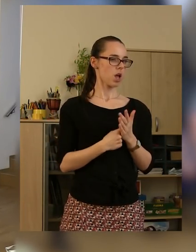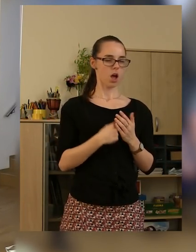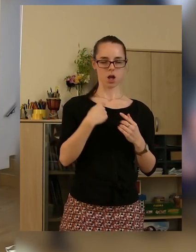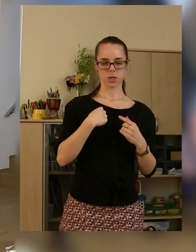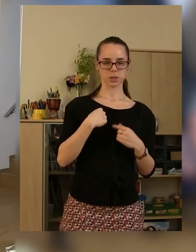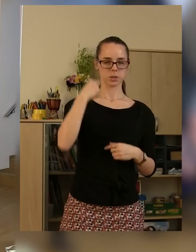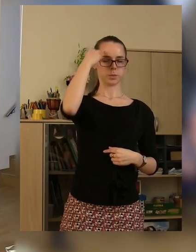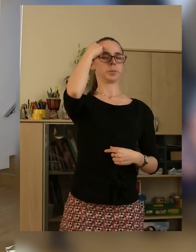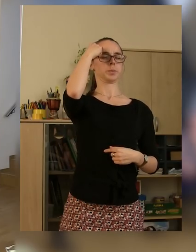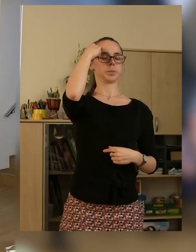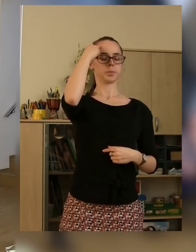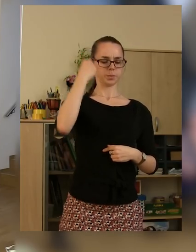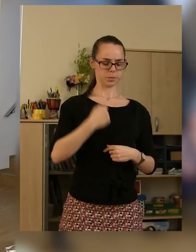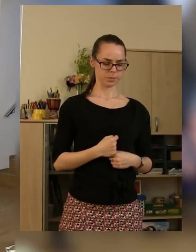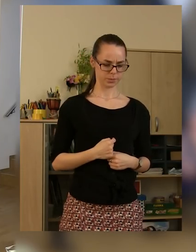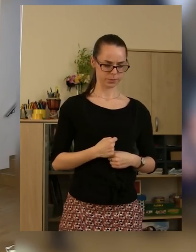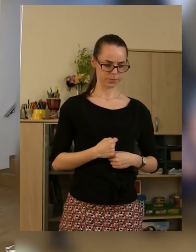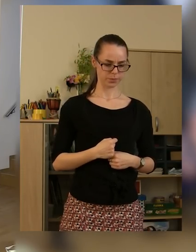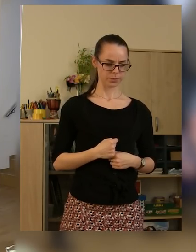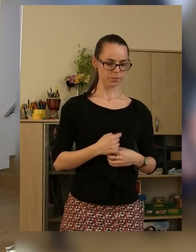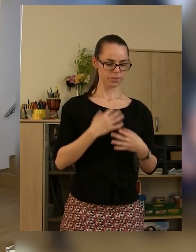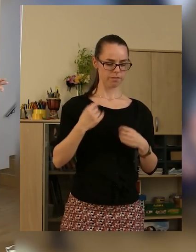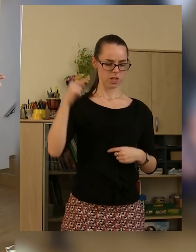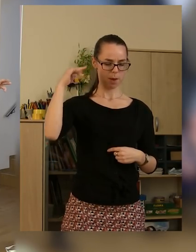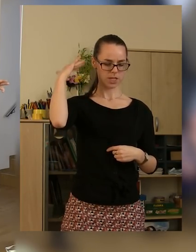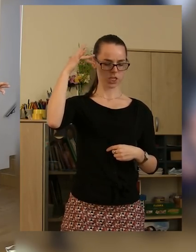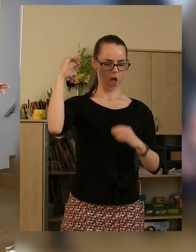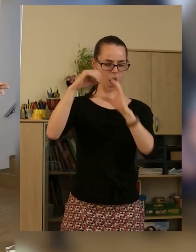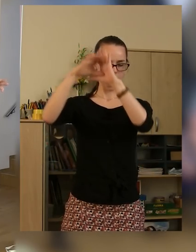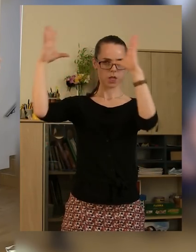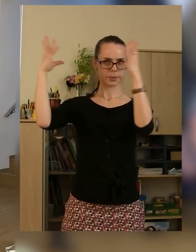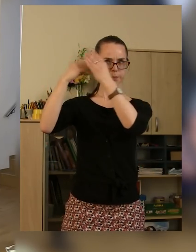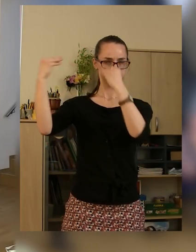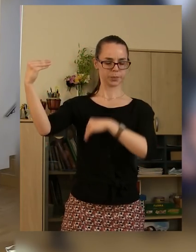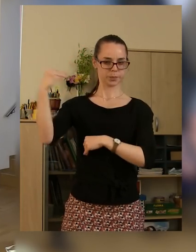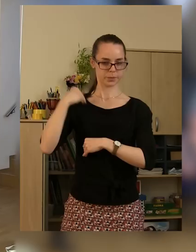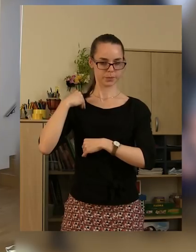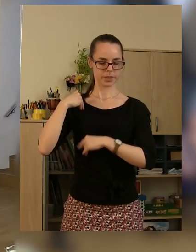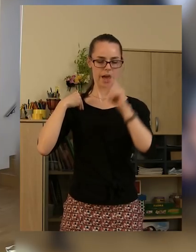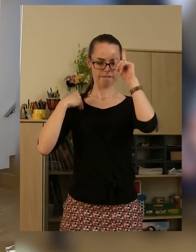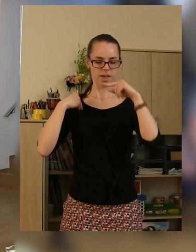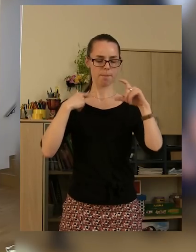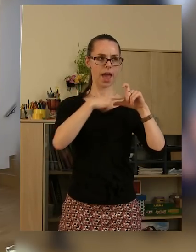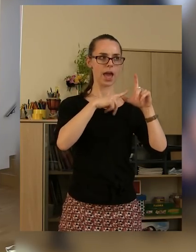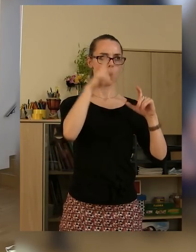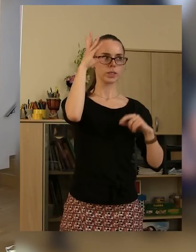co bych si měl uvědomit, je, že sen hovoří, když moje ego